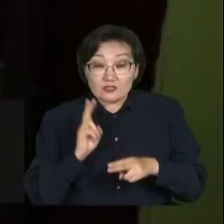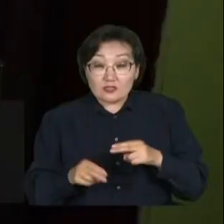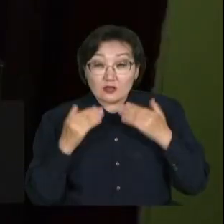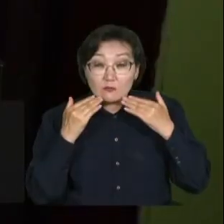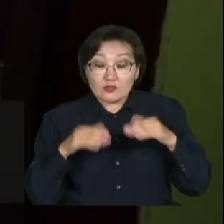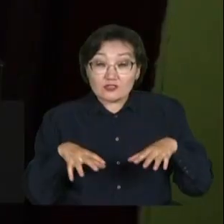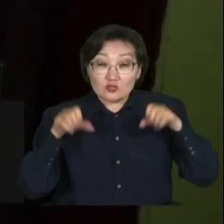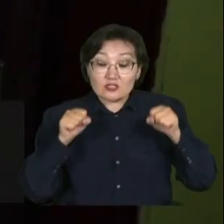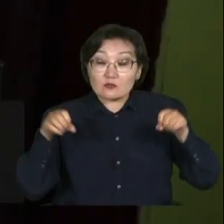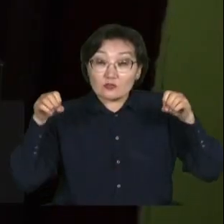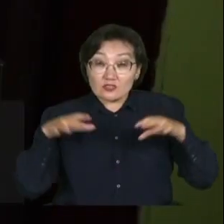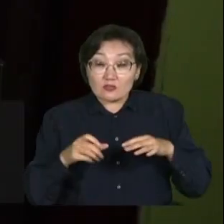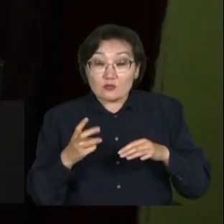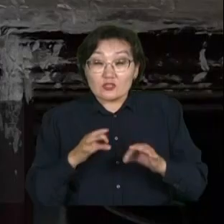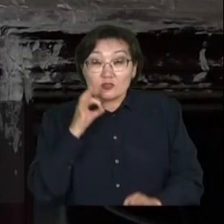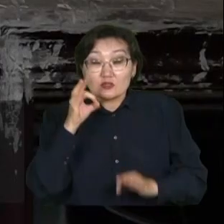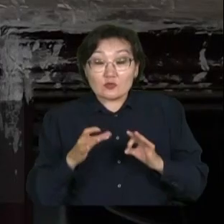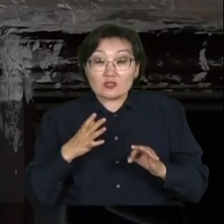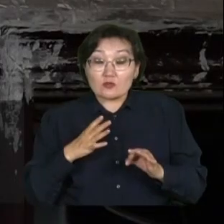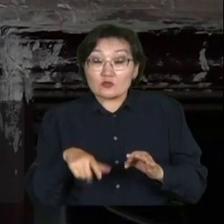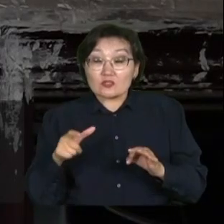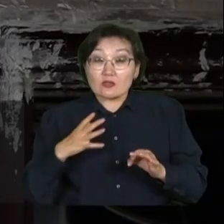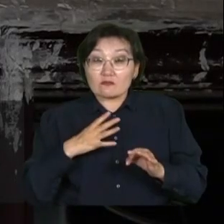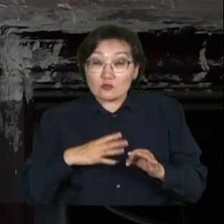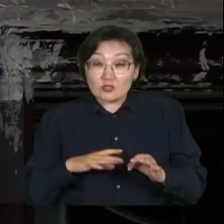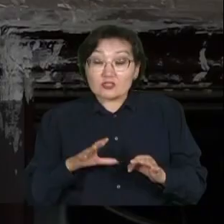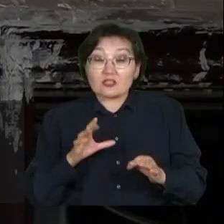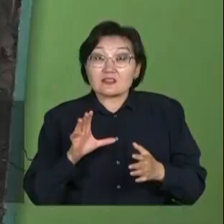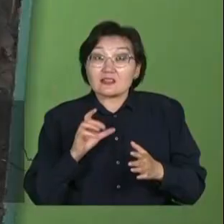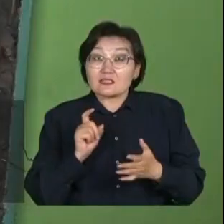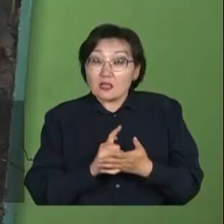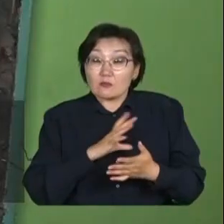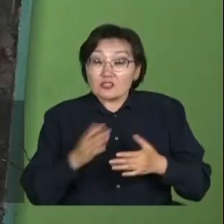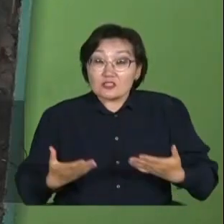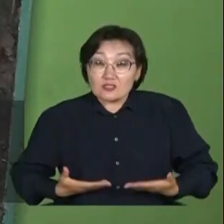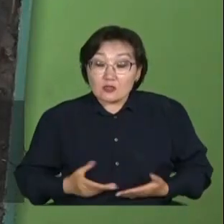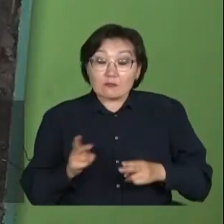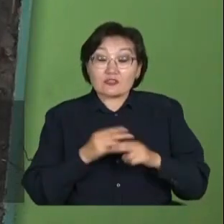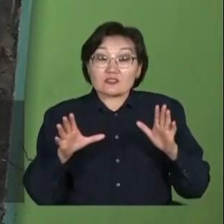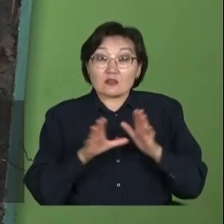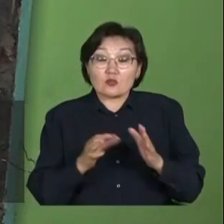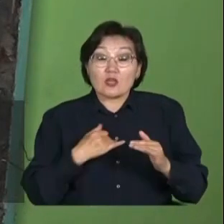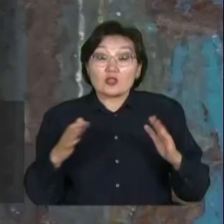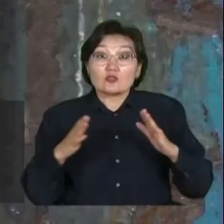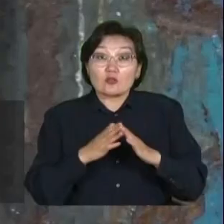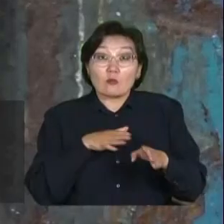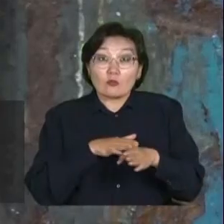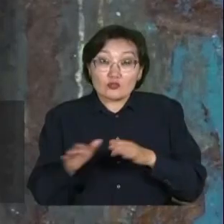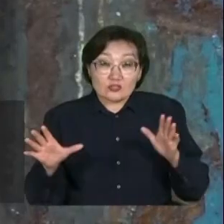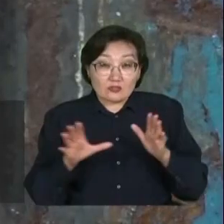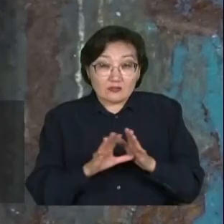отключением Света несколько суток люди были вынуждены обходиться без электричества у нас дом полностью на электричестве у нас он не